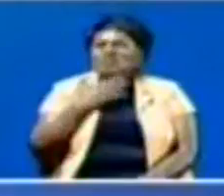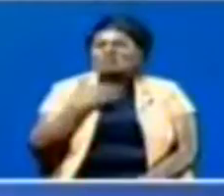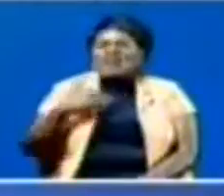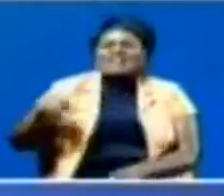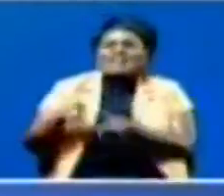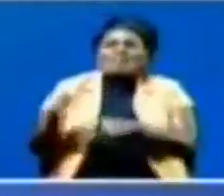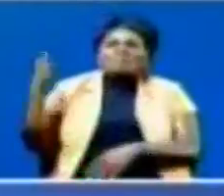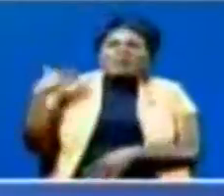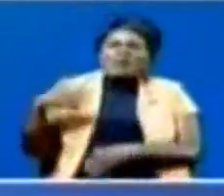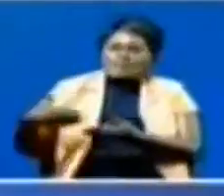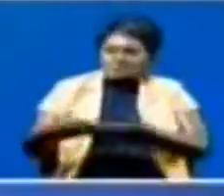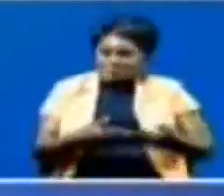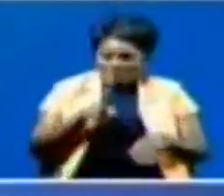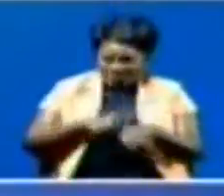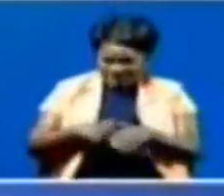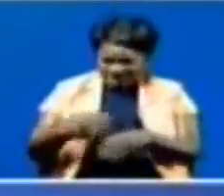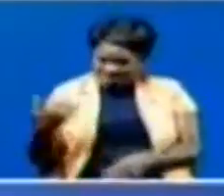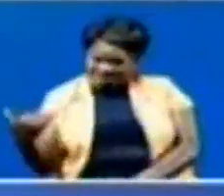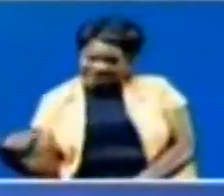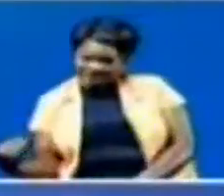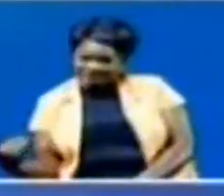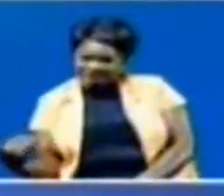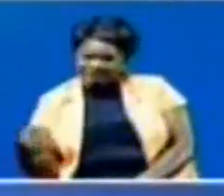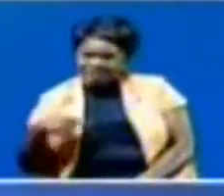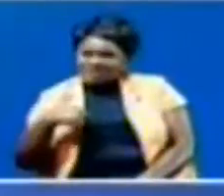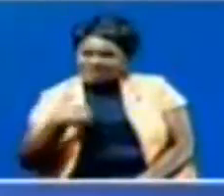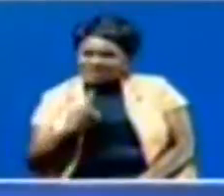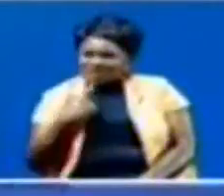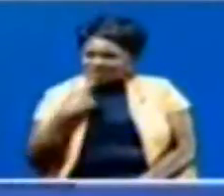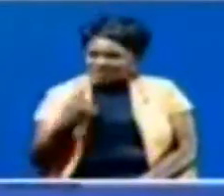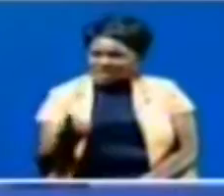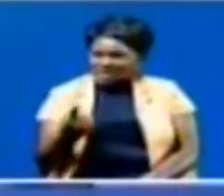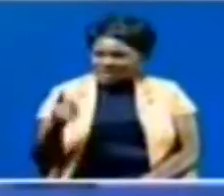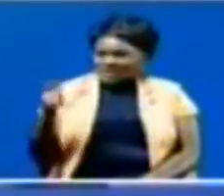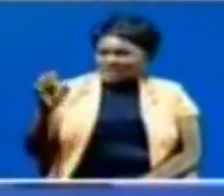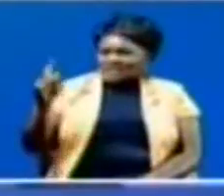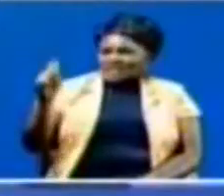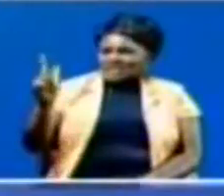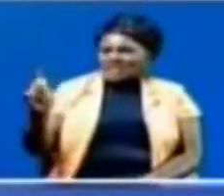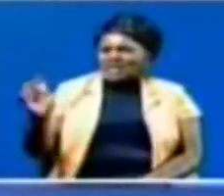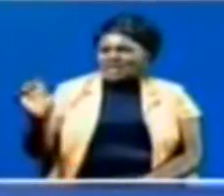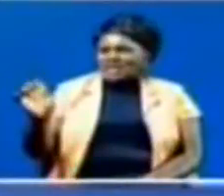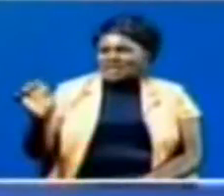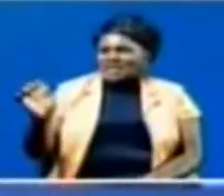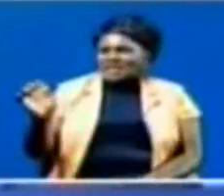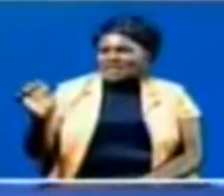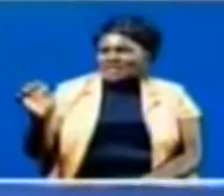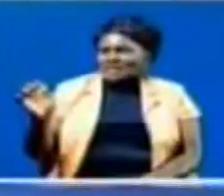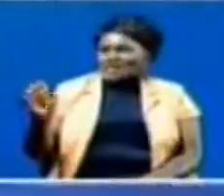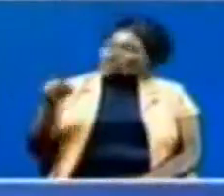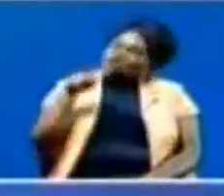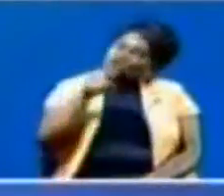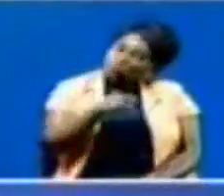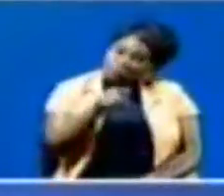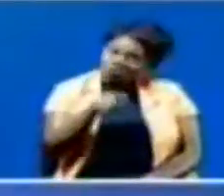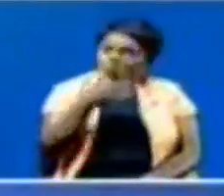mlikuwa mnatongoza sio mtoto akiwa mdogo mimi ndo nilimwambia sema kitete ta sasa mbona usione tumekuwa mali